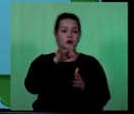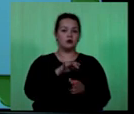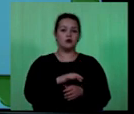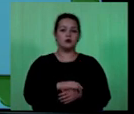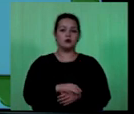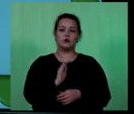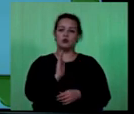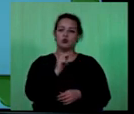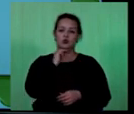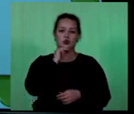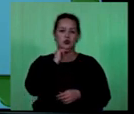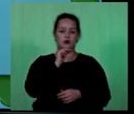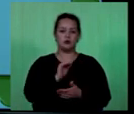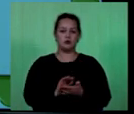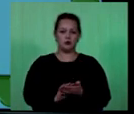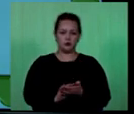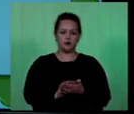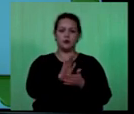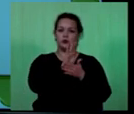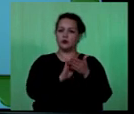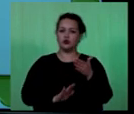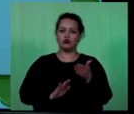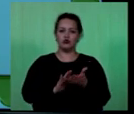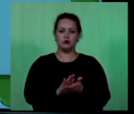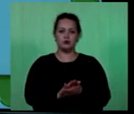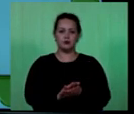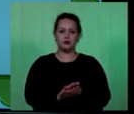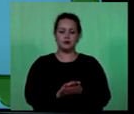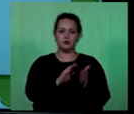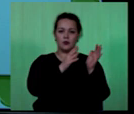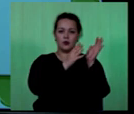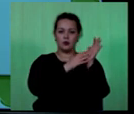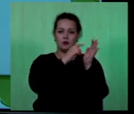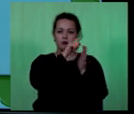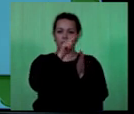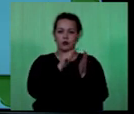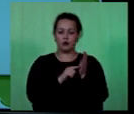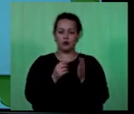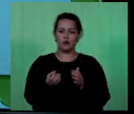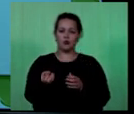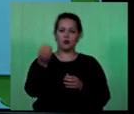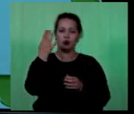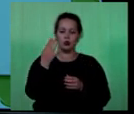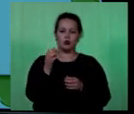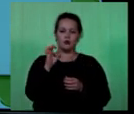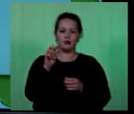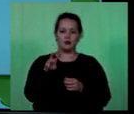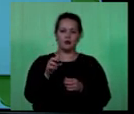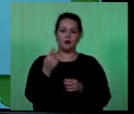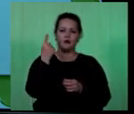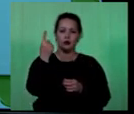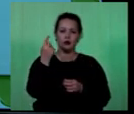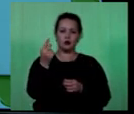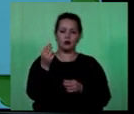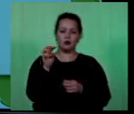будьте внимательны а мы продолжаем девятый вопрос сколько сантиметров в одном